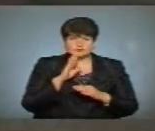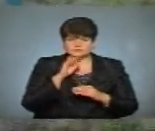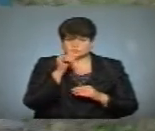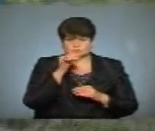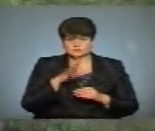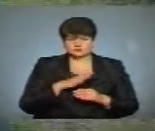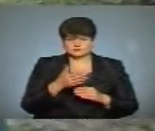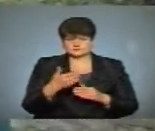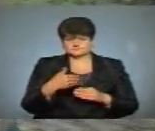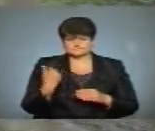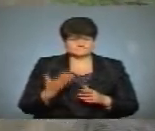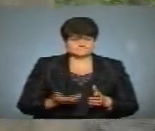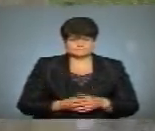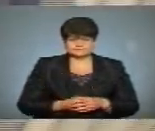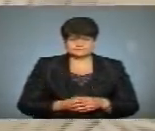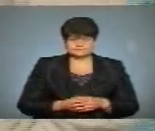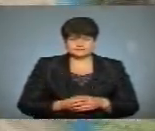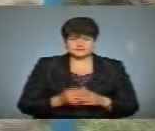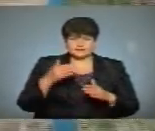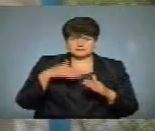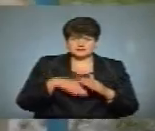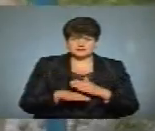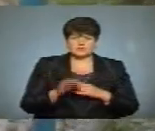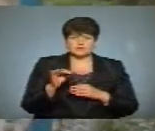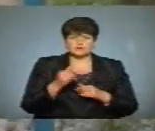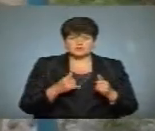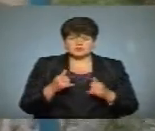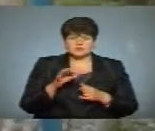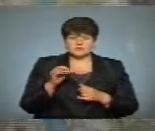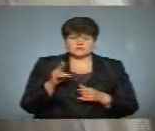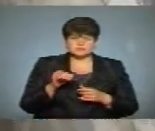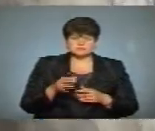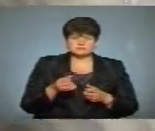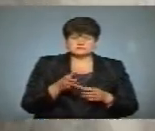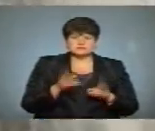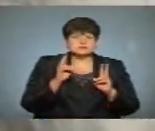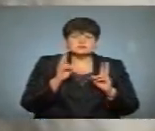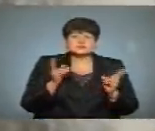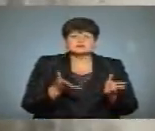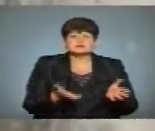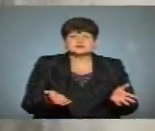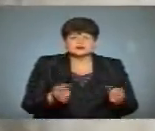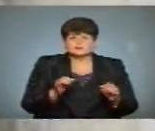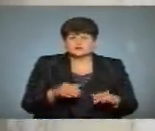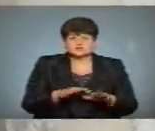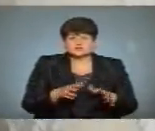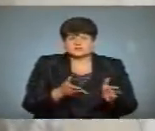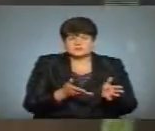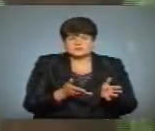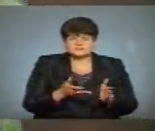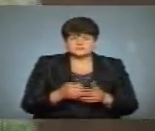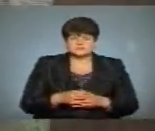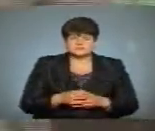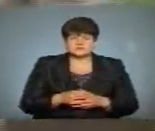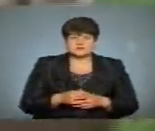добратися. Підвал. Мама таке любила олію тримати, оце там таке тримати, не знаємо, де він є. Десь там, може, плаває. Найдемо